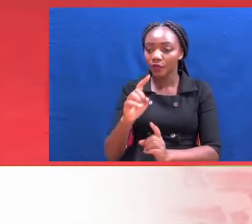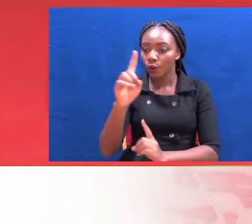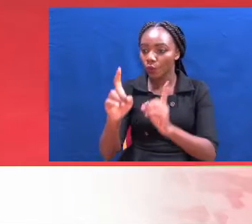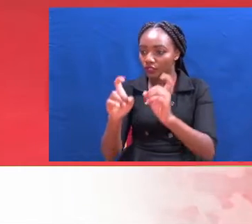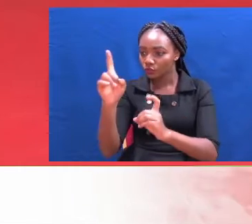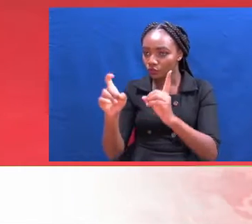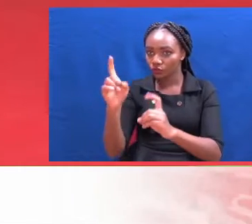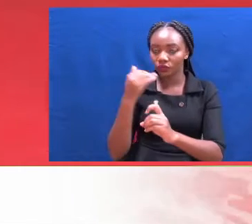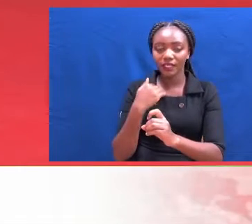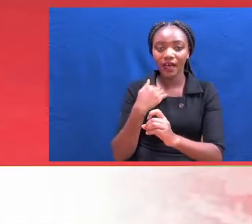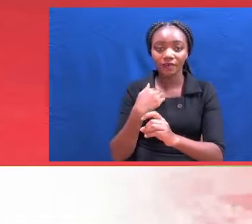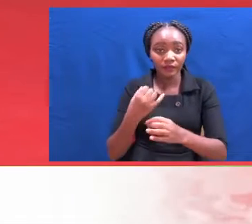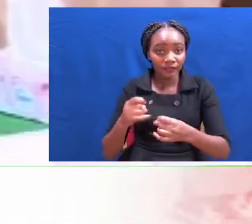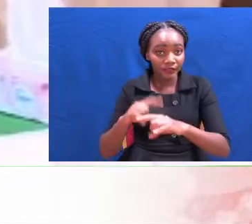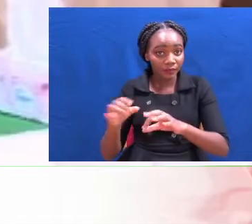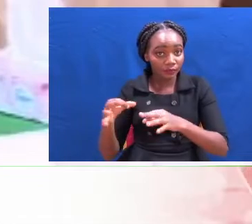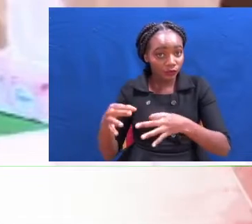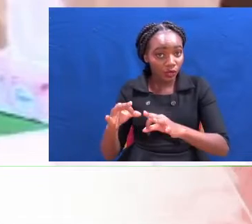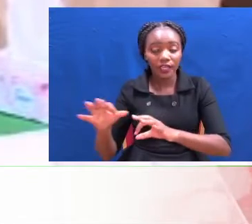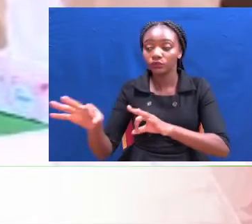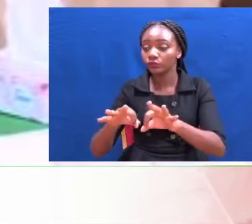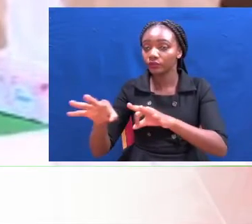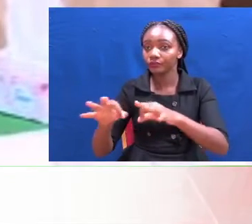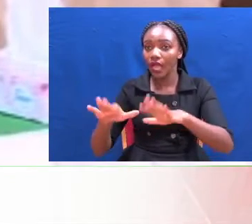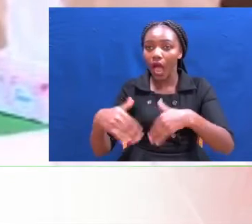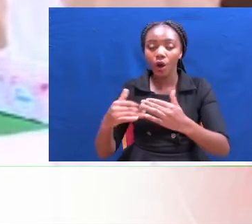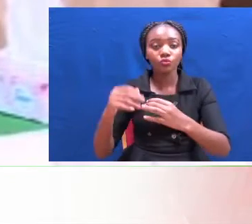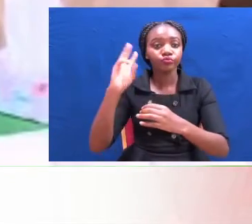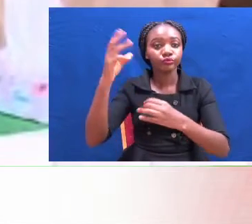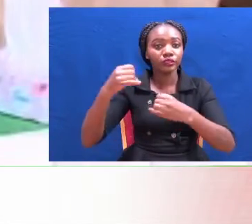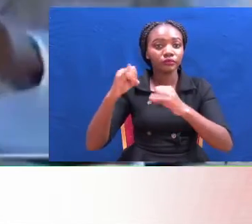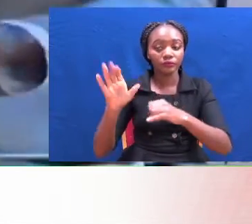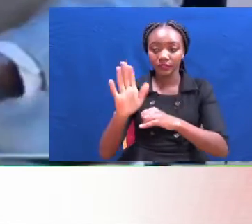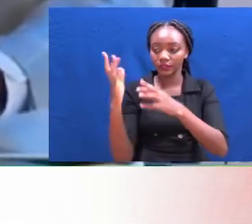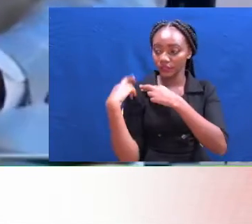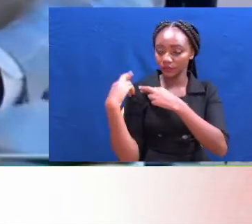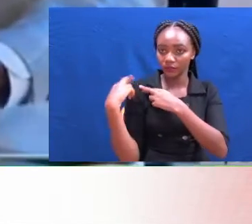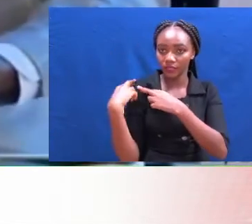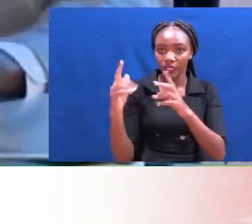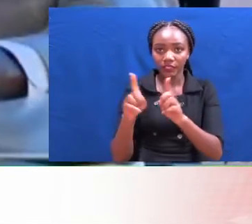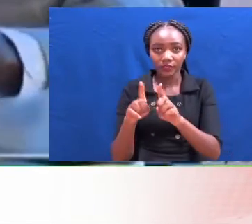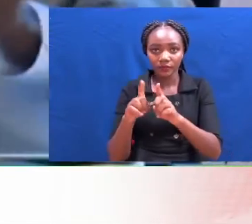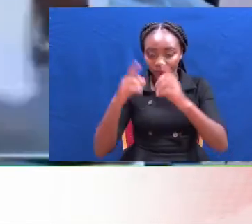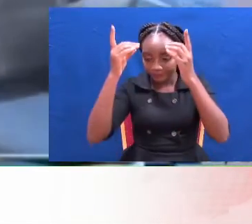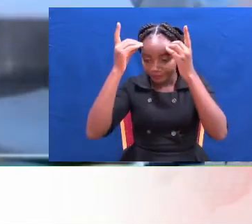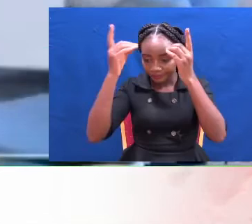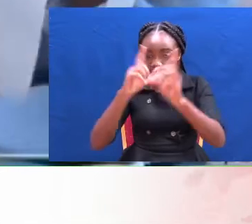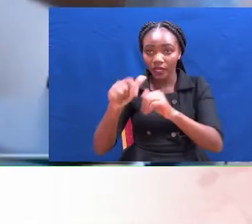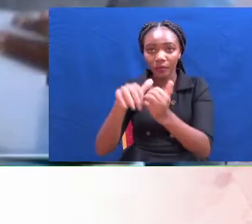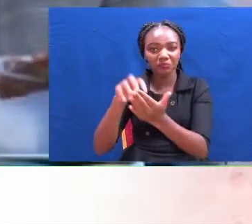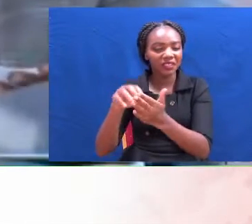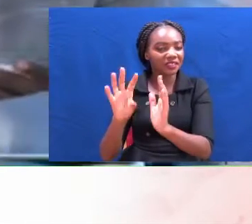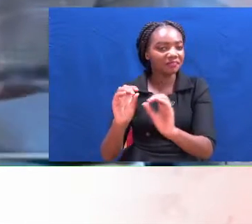wakati mgumu kueleza atakavyotekeleza majukumu yake ikizingatiwa hajakuwa akiamua kesi au